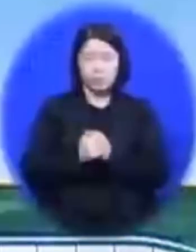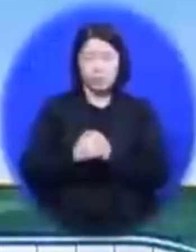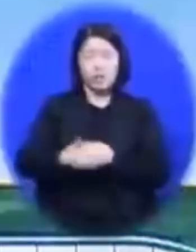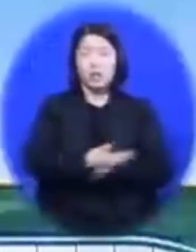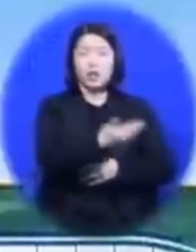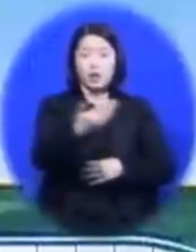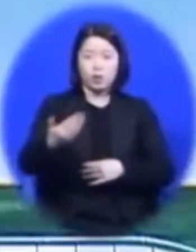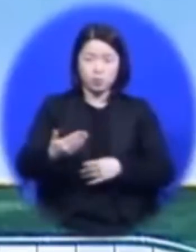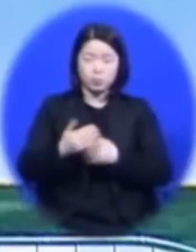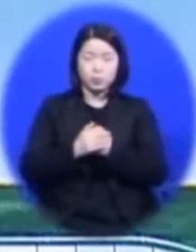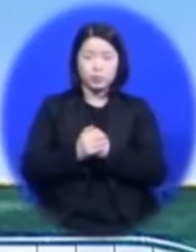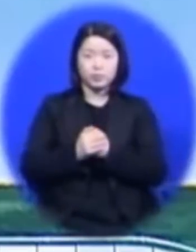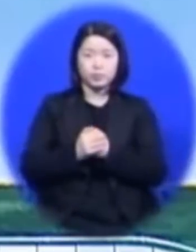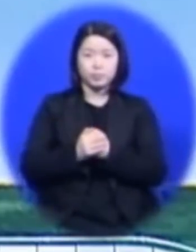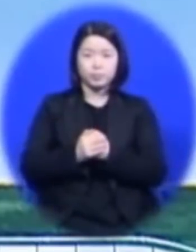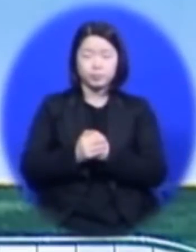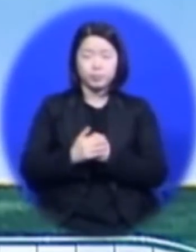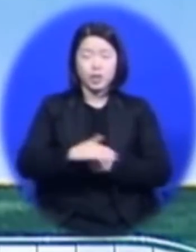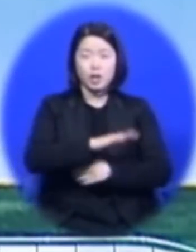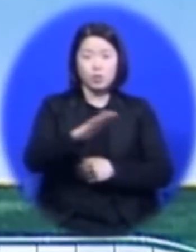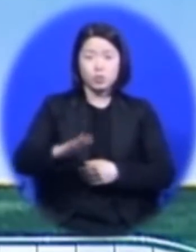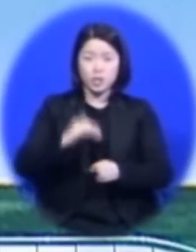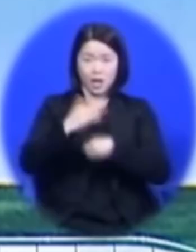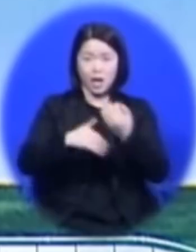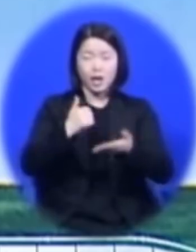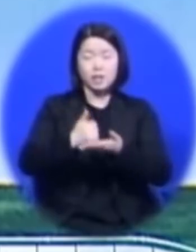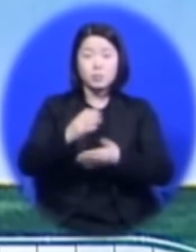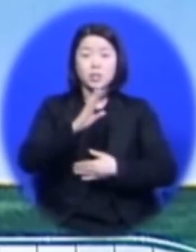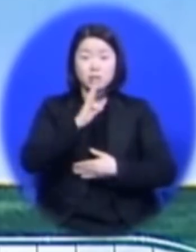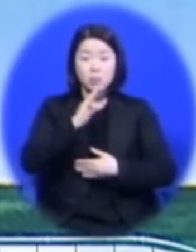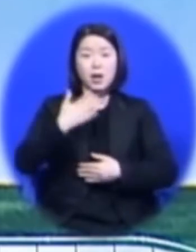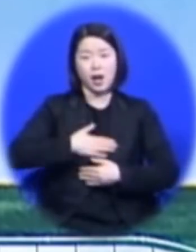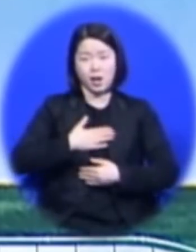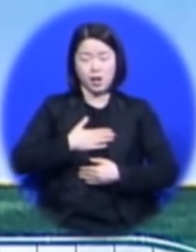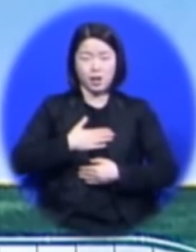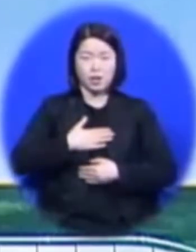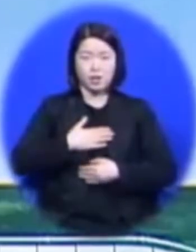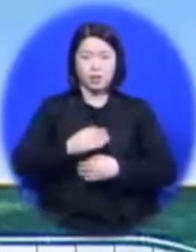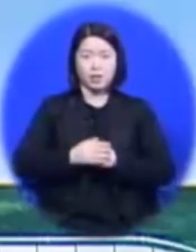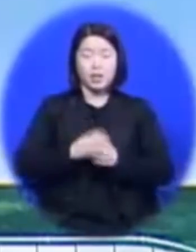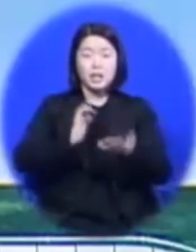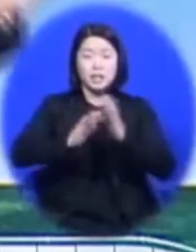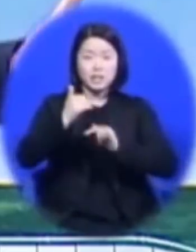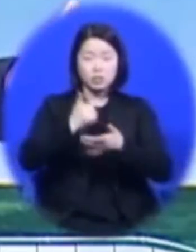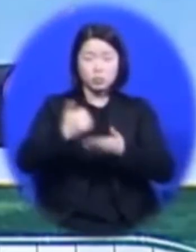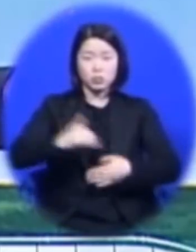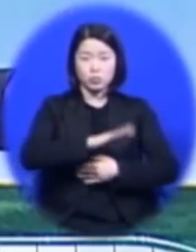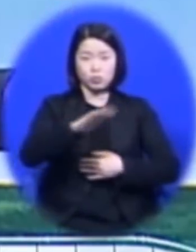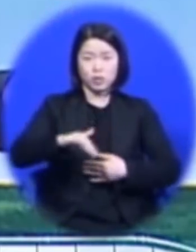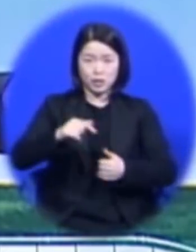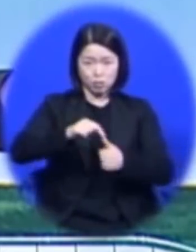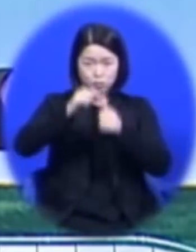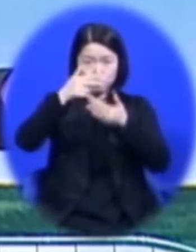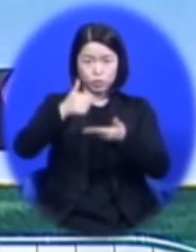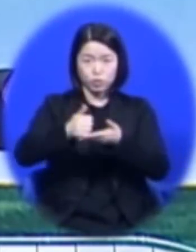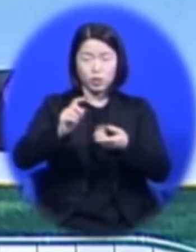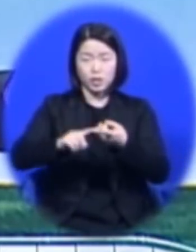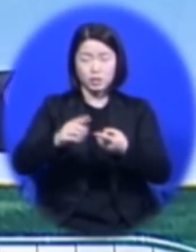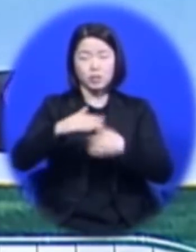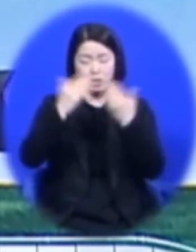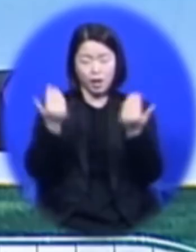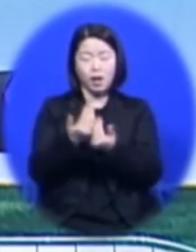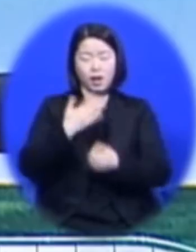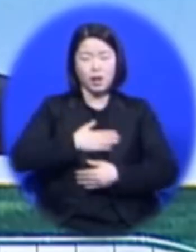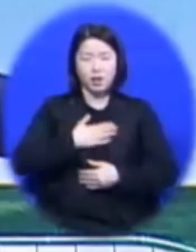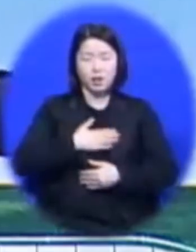여러분 우리가 하나님을 정말 압니다 예수님이 우리의 9 주신 것도 다 압니다